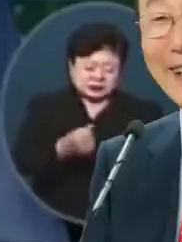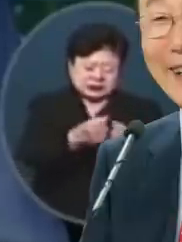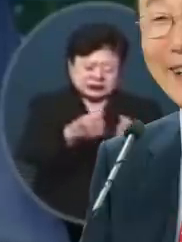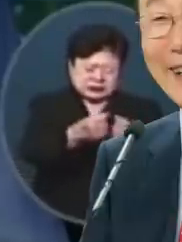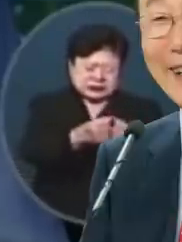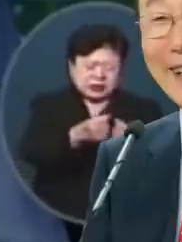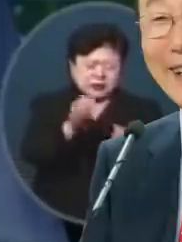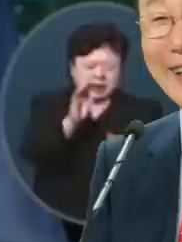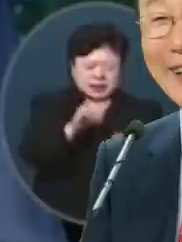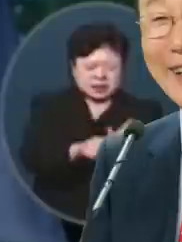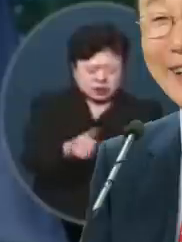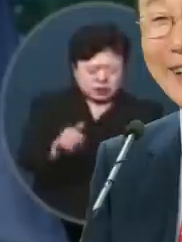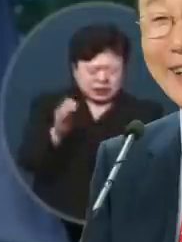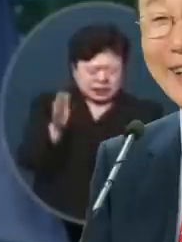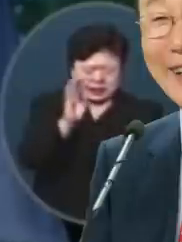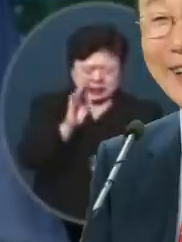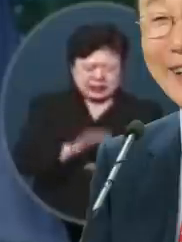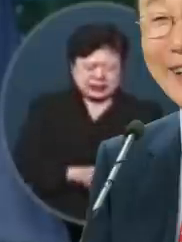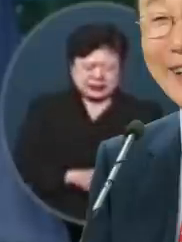이혼을 하게 돼요.